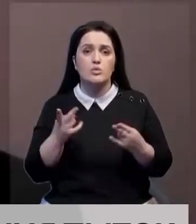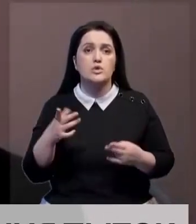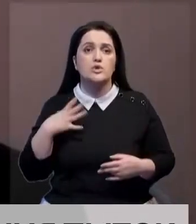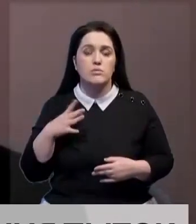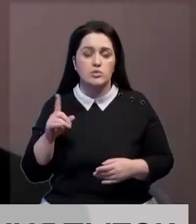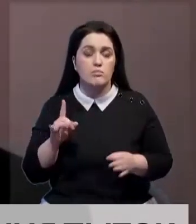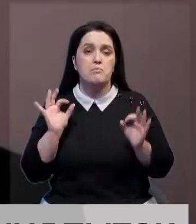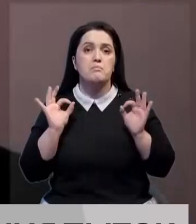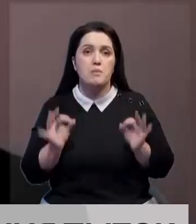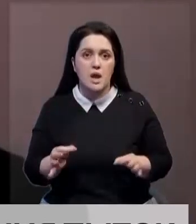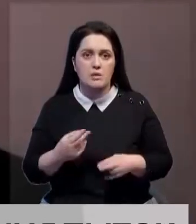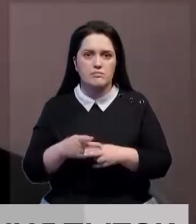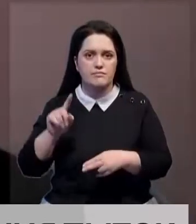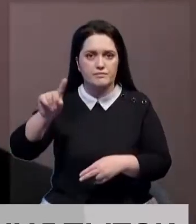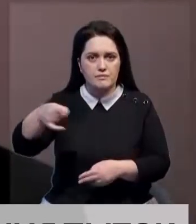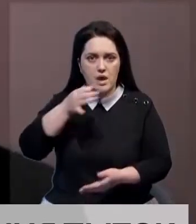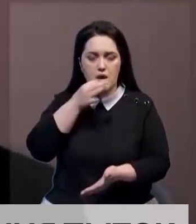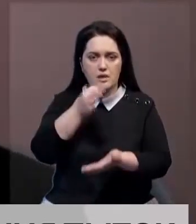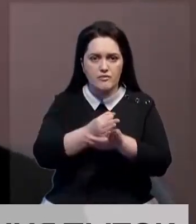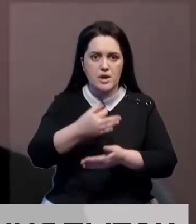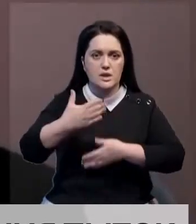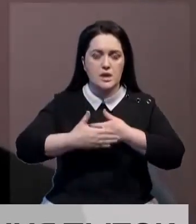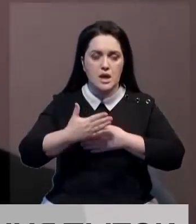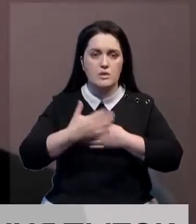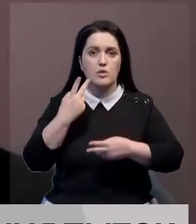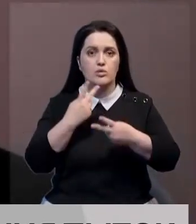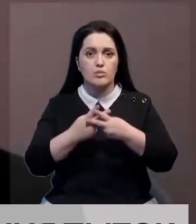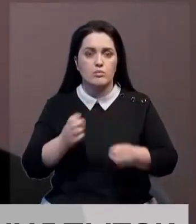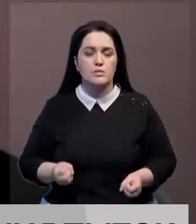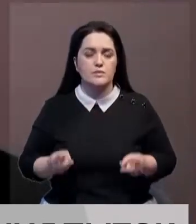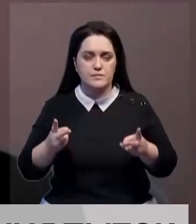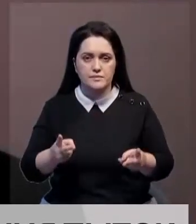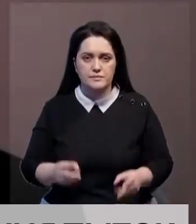правильно привлечь к ответственности лиц, которые совершили преступление.